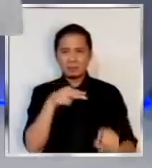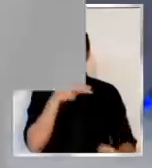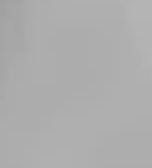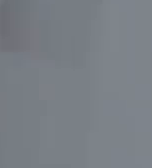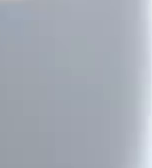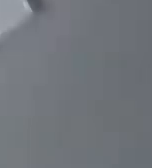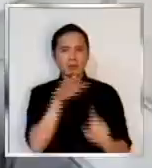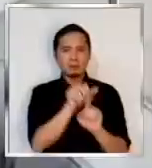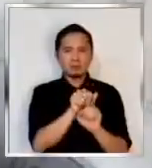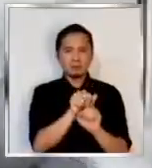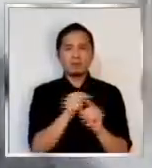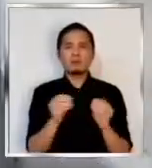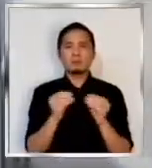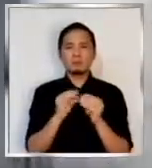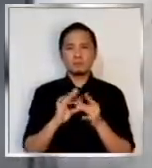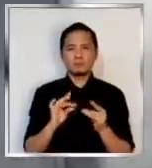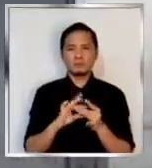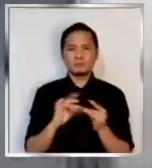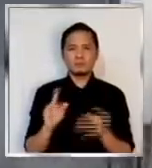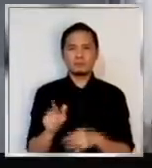Gaston.